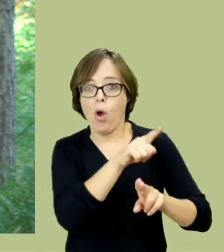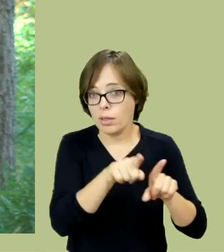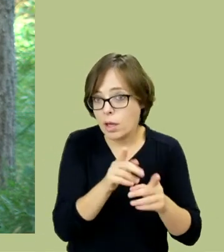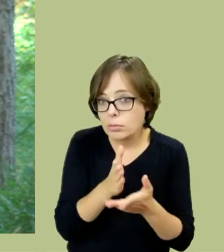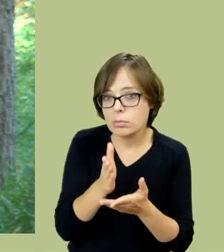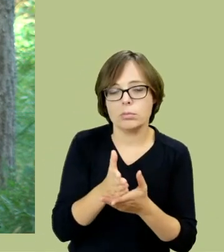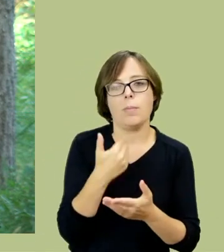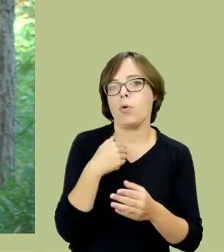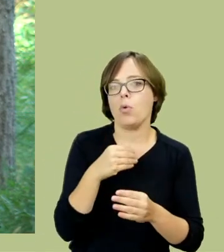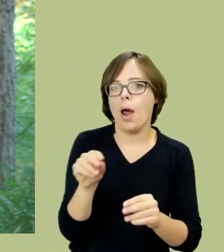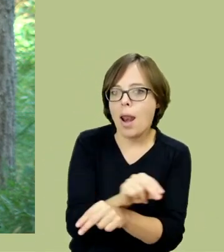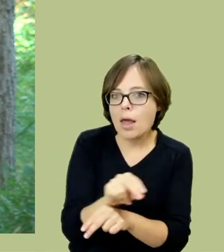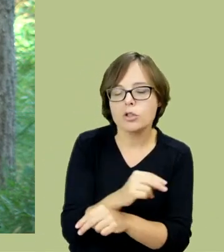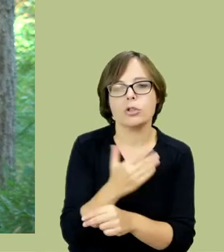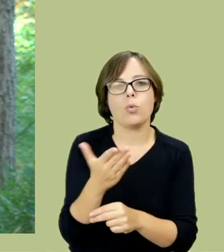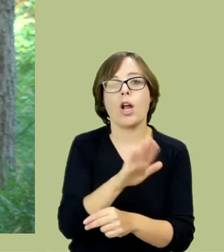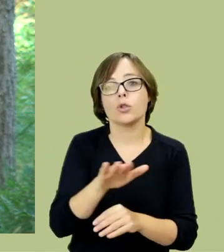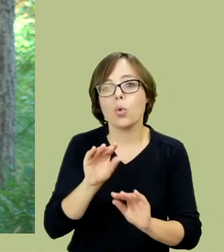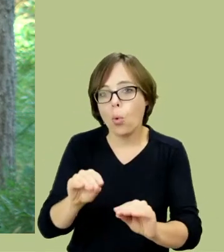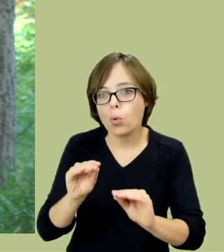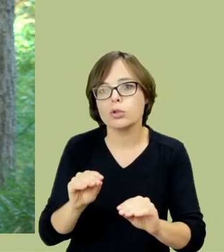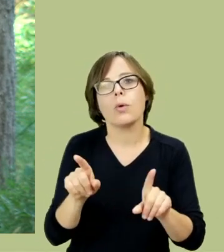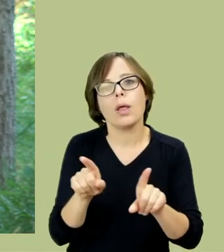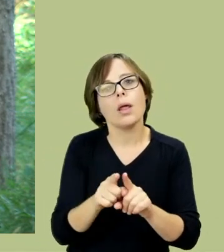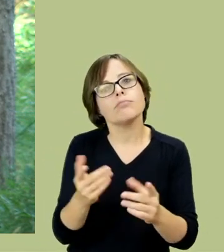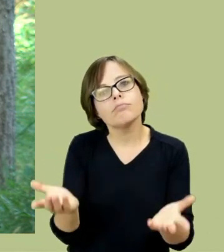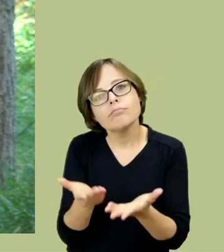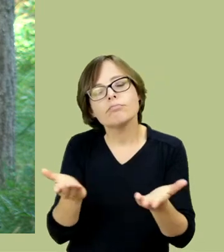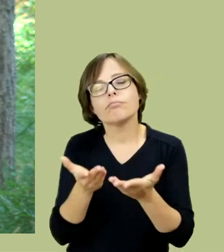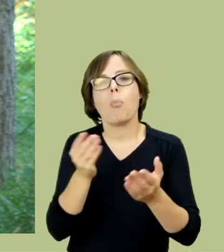uczyła dzieci, dbała o ich rozwój moralny.